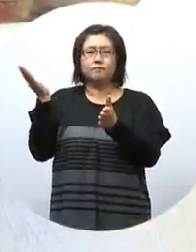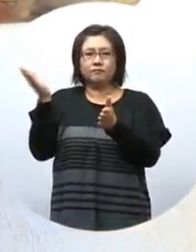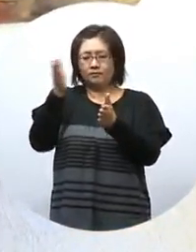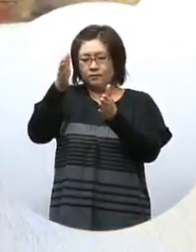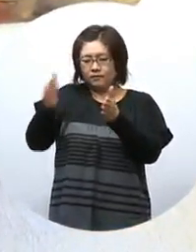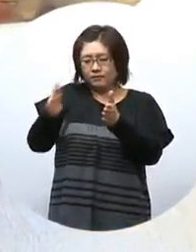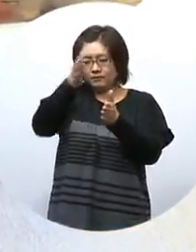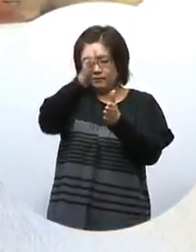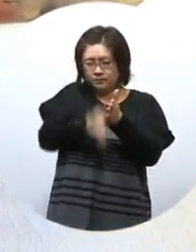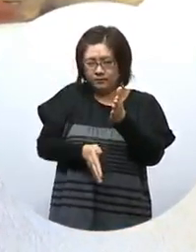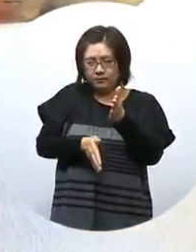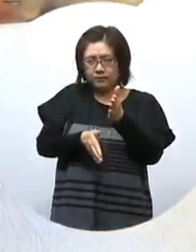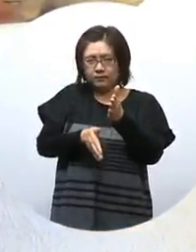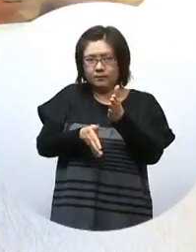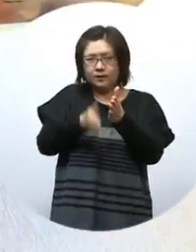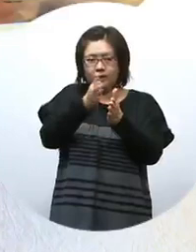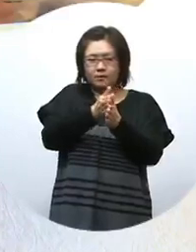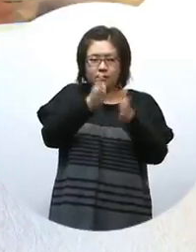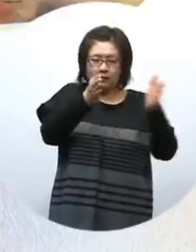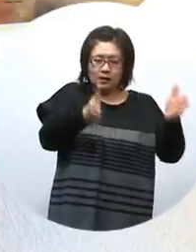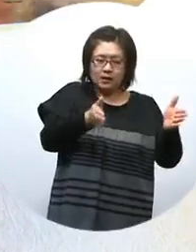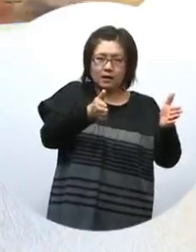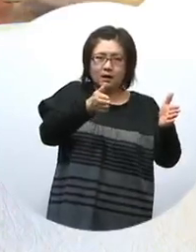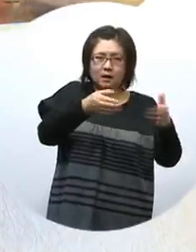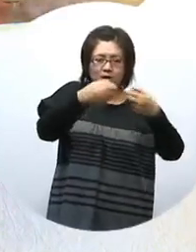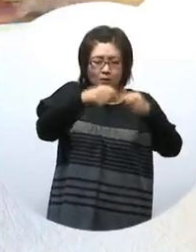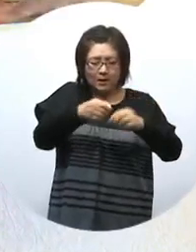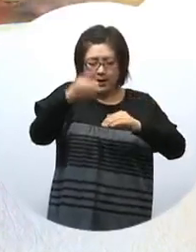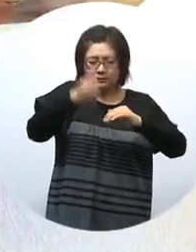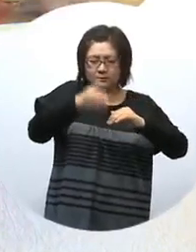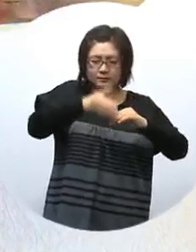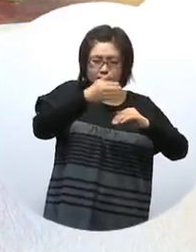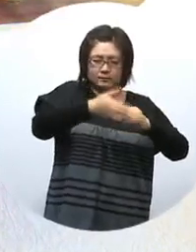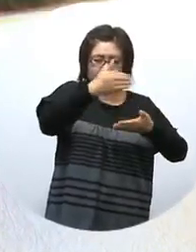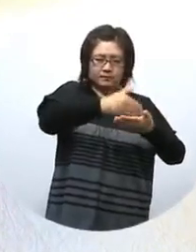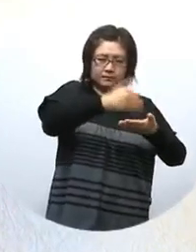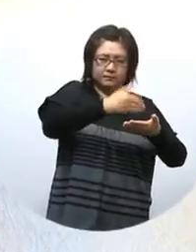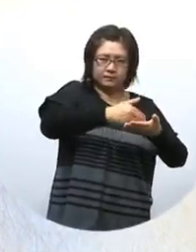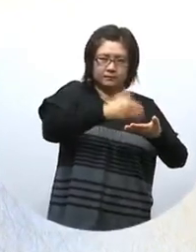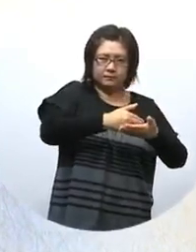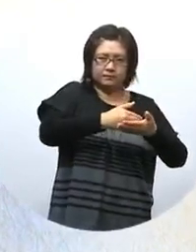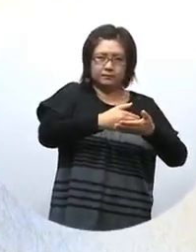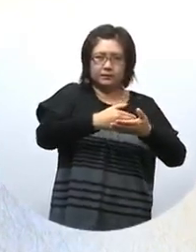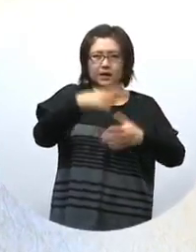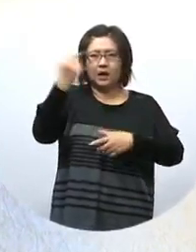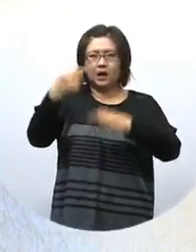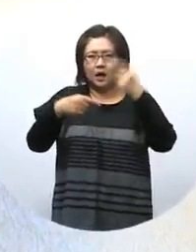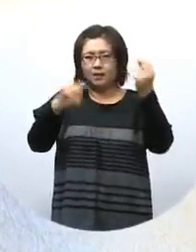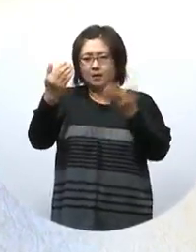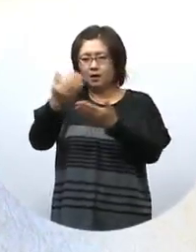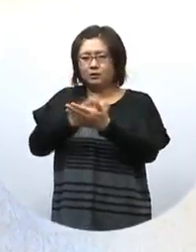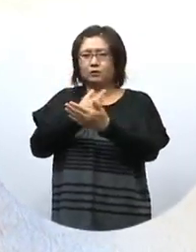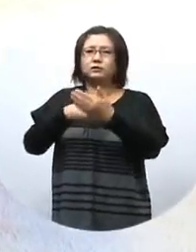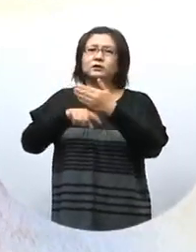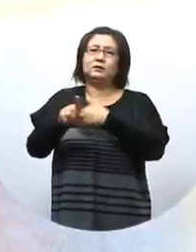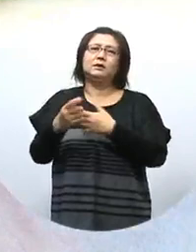ていただいて、 はい、 ここからみじん切りしていきます。 はい、葉の上の部分を残すということですね。 はい、